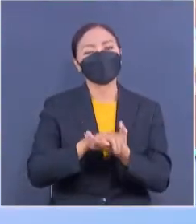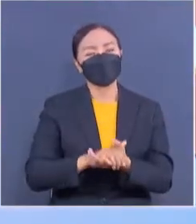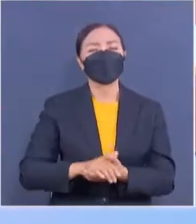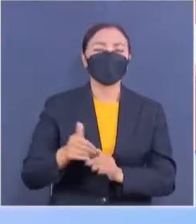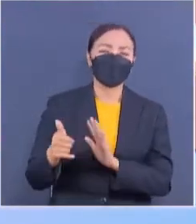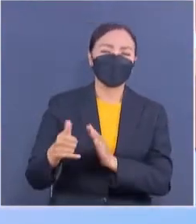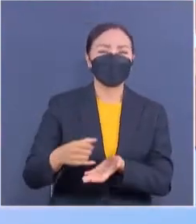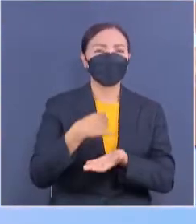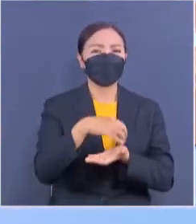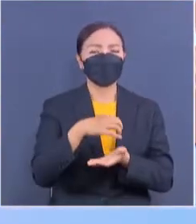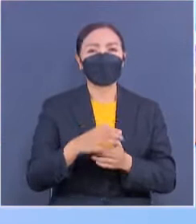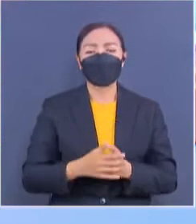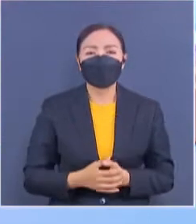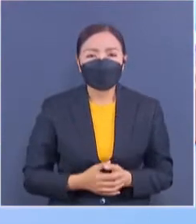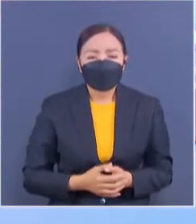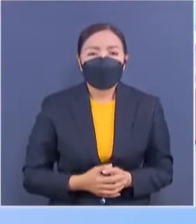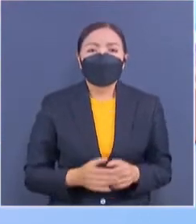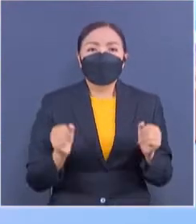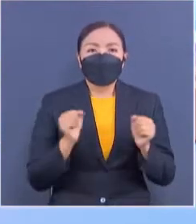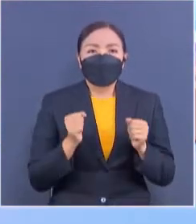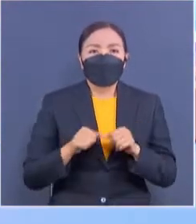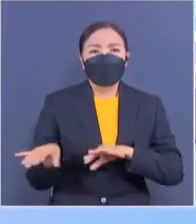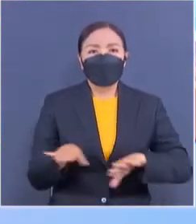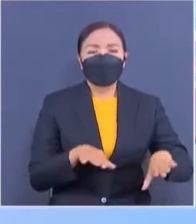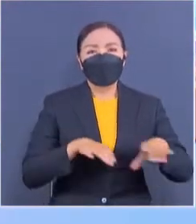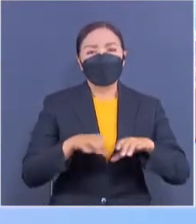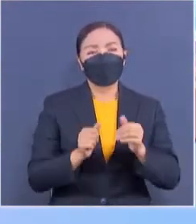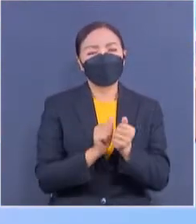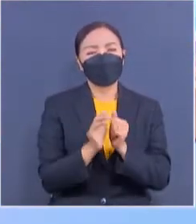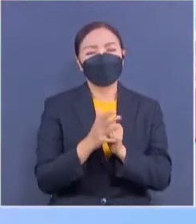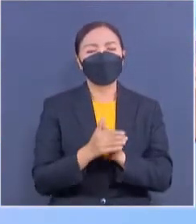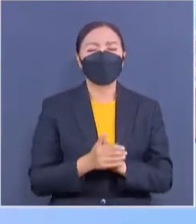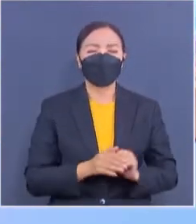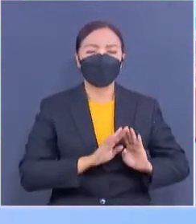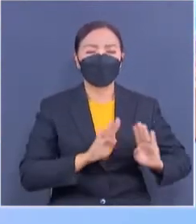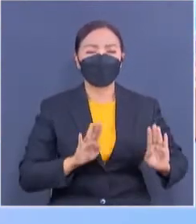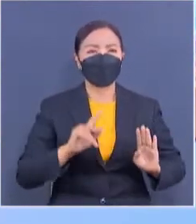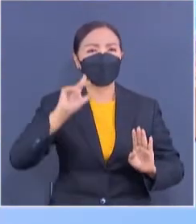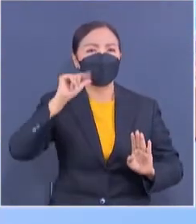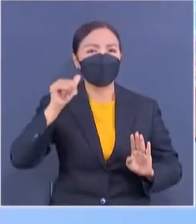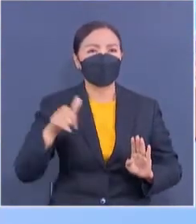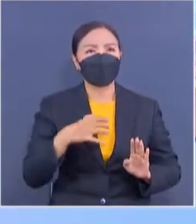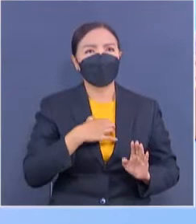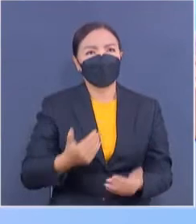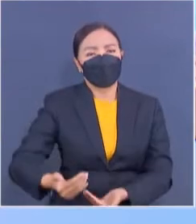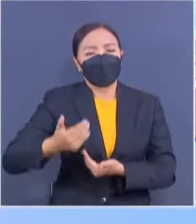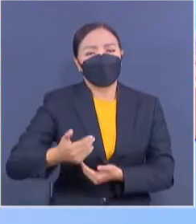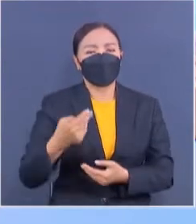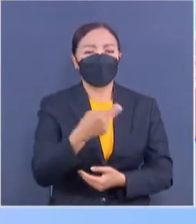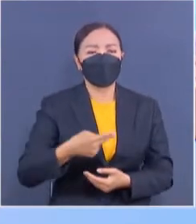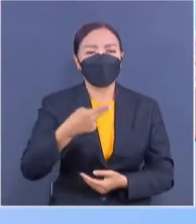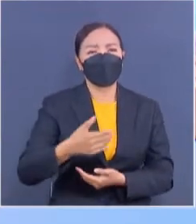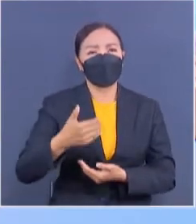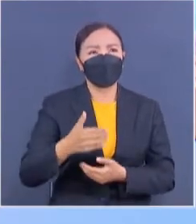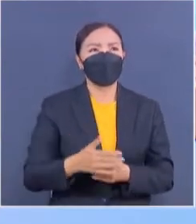อมกับบอกเลยนะคะว่าก็กลัวว่าจะเตรียมจัดงานไม่ทันค่ะแล้วก็ยังเปิดใจนะคะว่าแม่น้อยเนี่ยก็อยากจะอุ้มหลานมากๆเลยแหละค่ะถึ